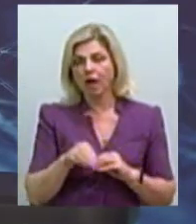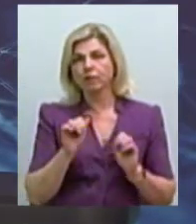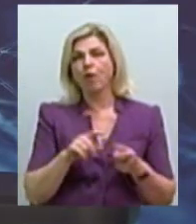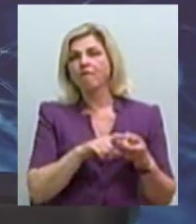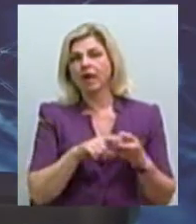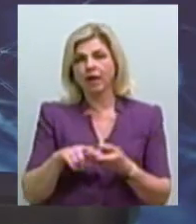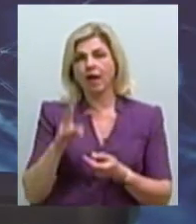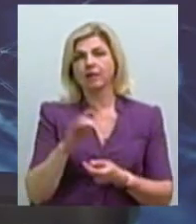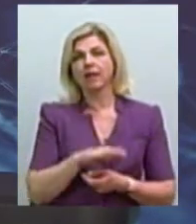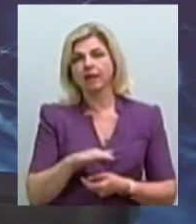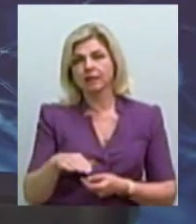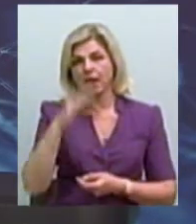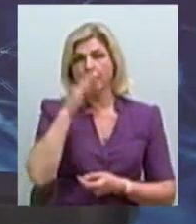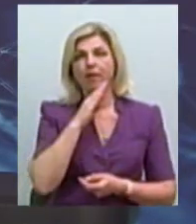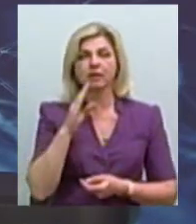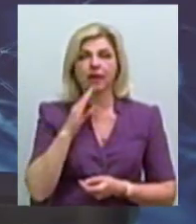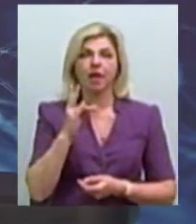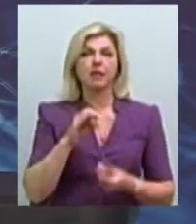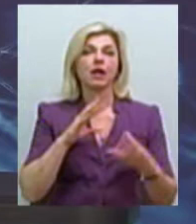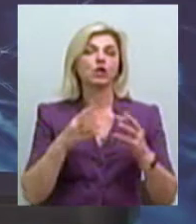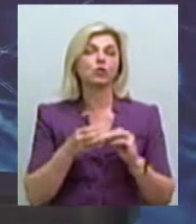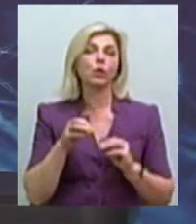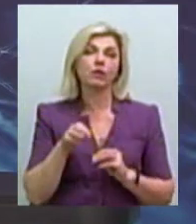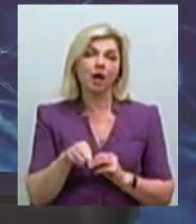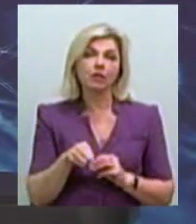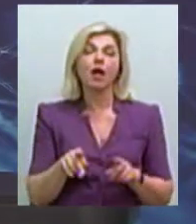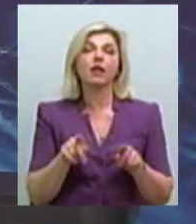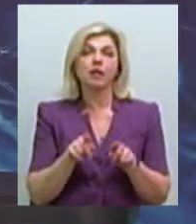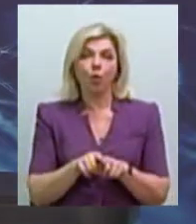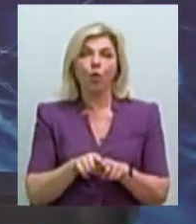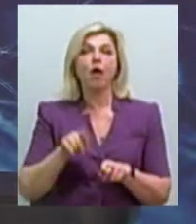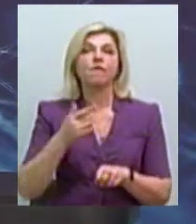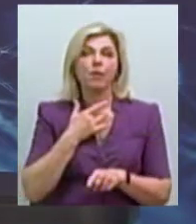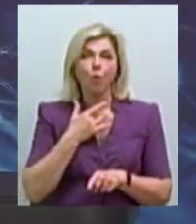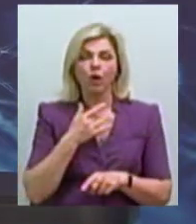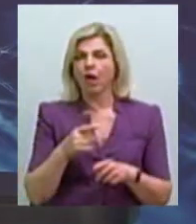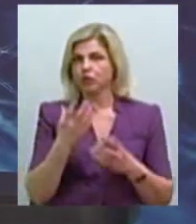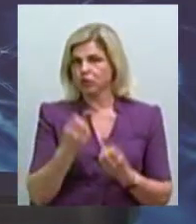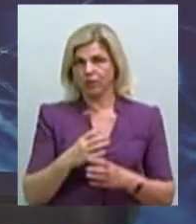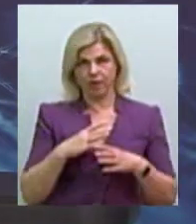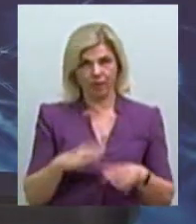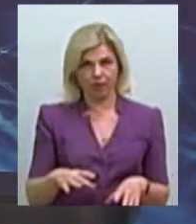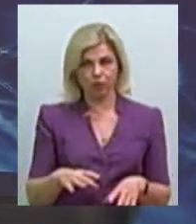на дітей, на батьків і взагалі на результат. Саме такої вимоги ще не було. Хоча